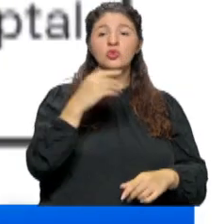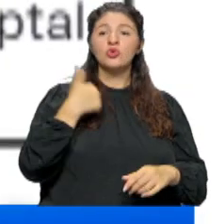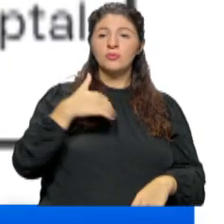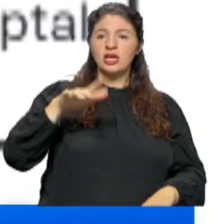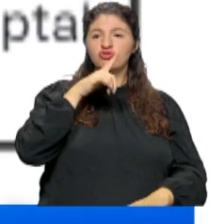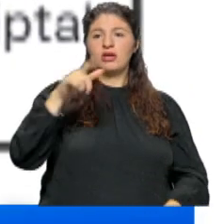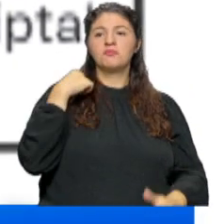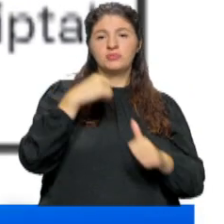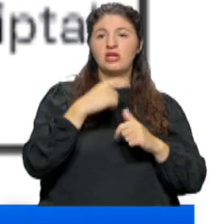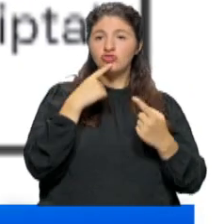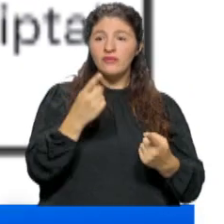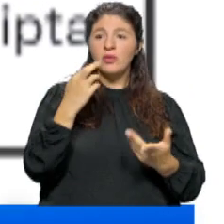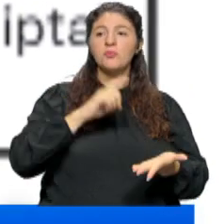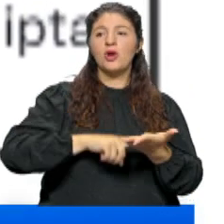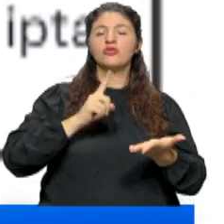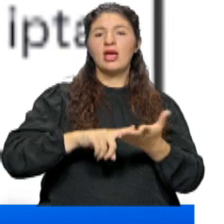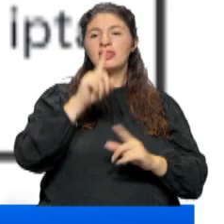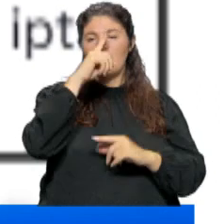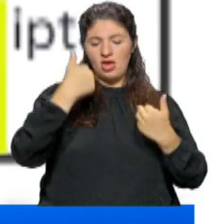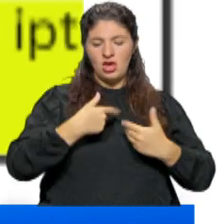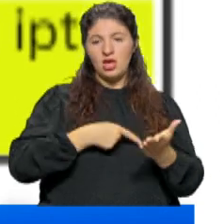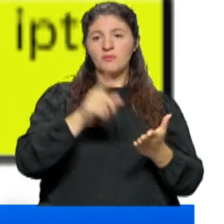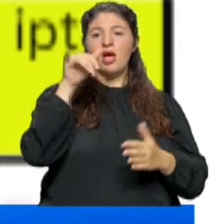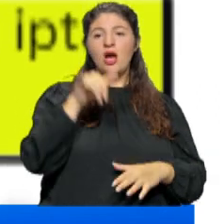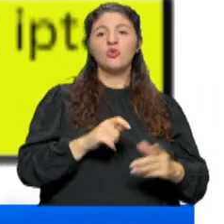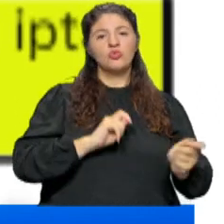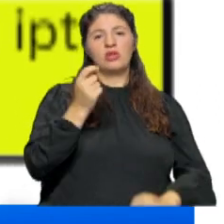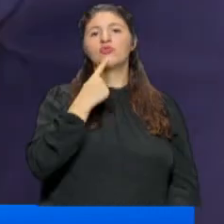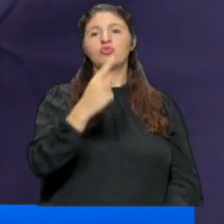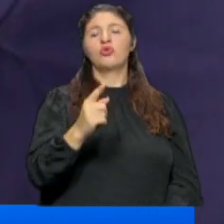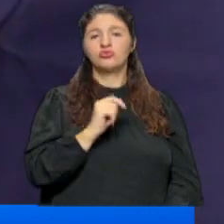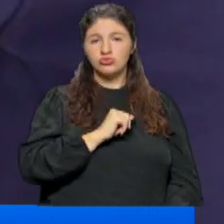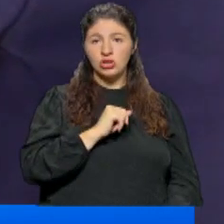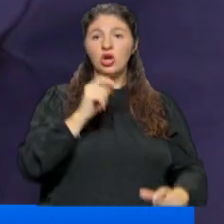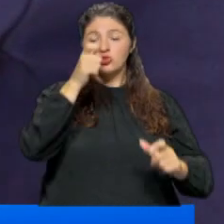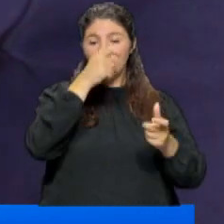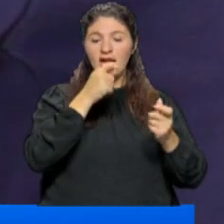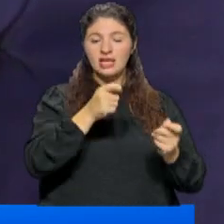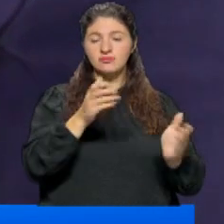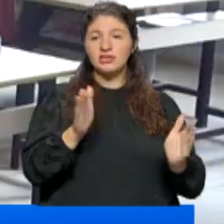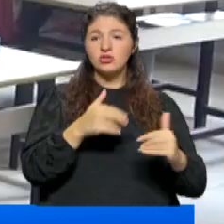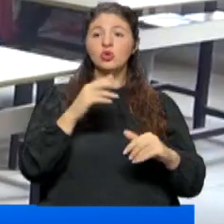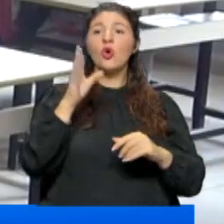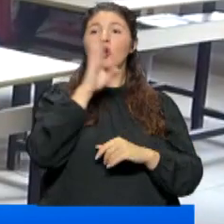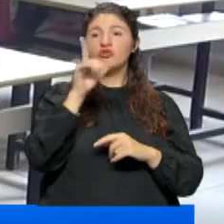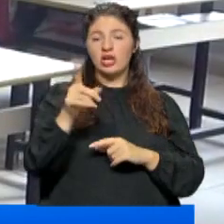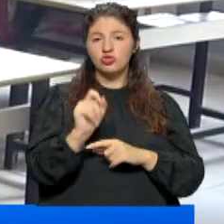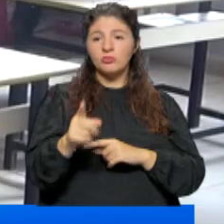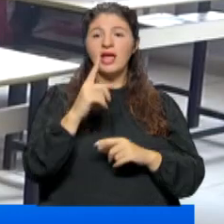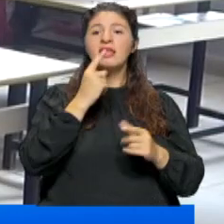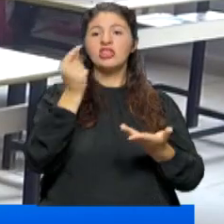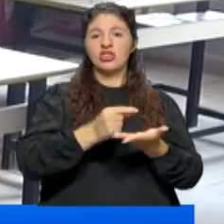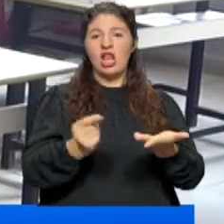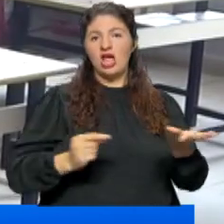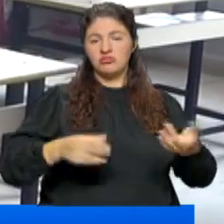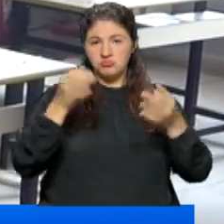Kurumlara çağrımızı yineliyor ve protokolleri tek taraflı iptal hakkını kullanın diyoruz. Türk Eğitim Sen Kocaeli Şubesi de dilekçe seferberliğine